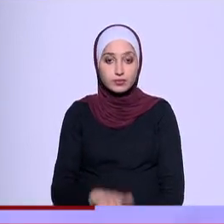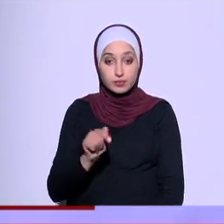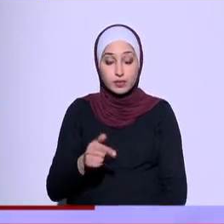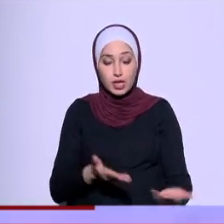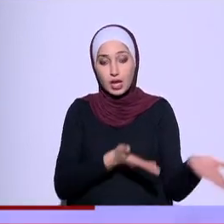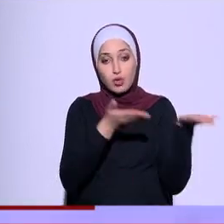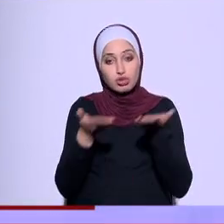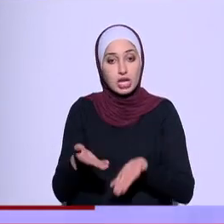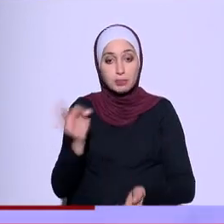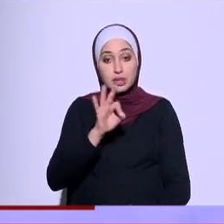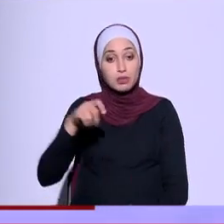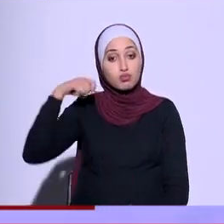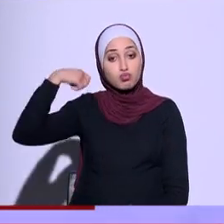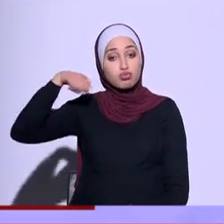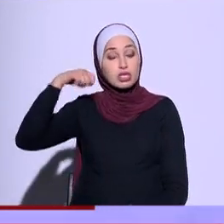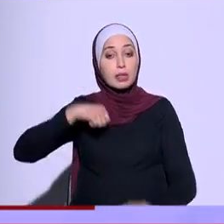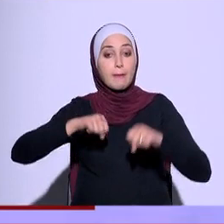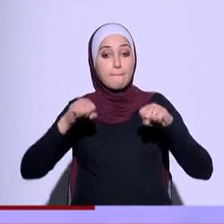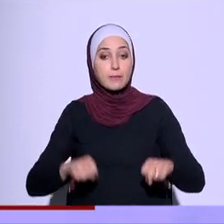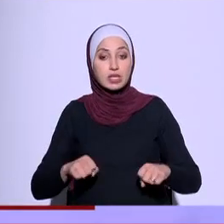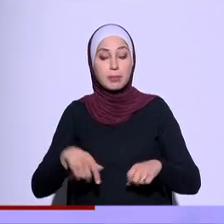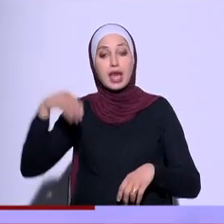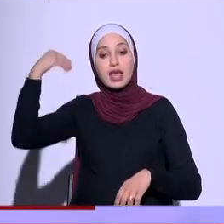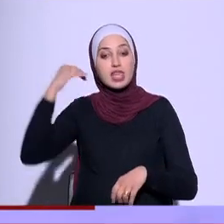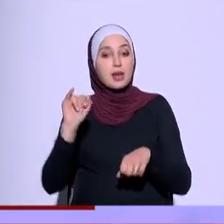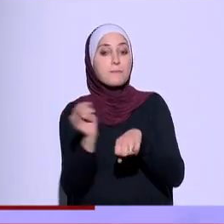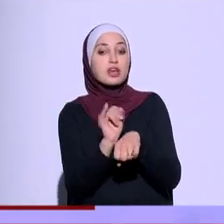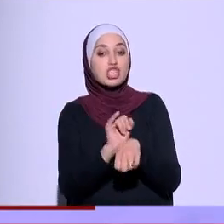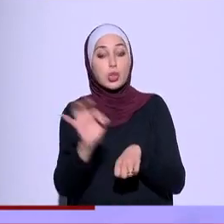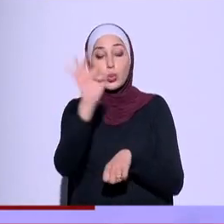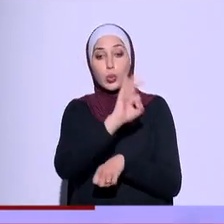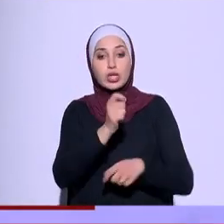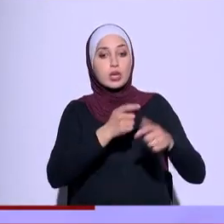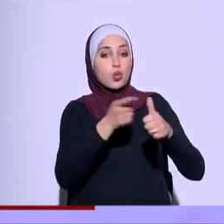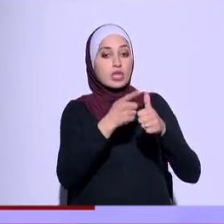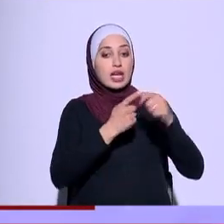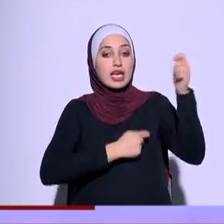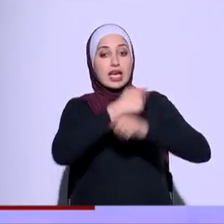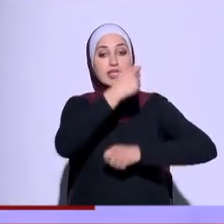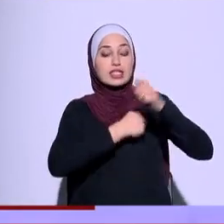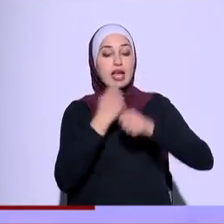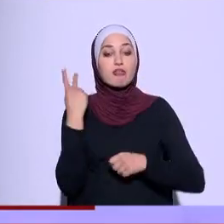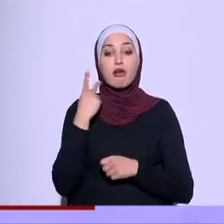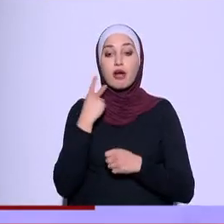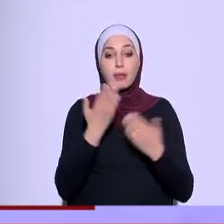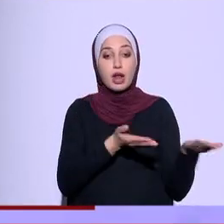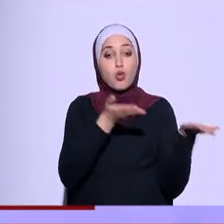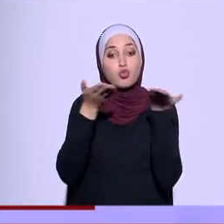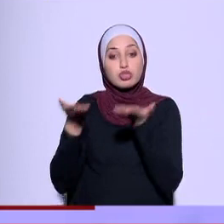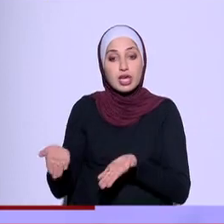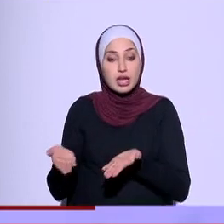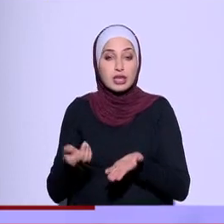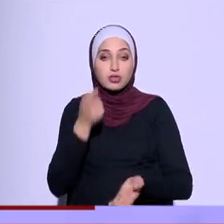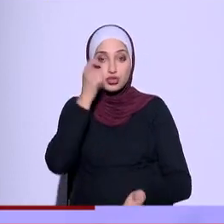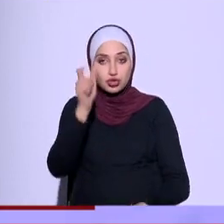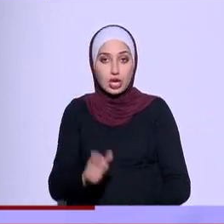أرحب بمدير مكتب إدارة المشاريع في وزارة الاقتصاد الرقمي أيمن عنبتاوي. أهلا بك سيد عنبتاوي، وبداية